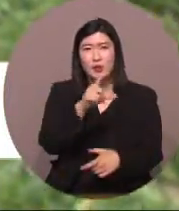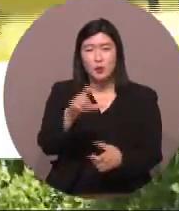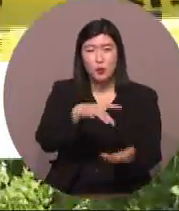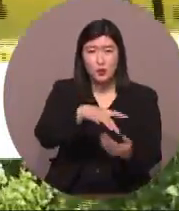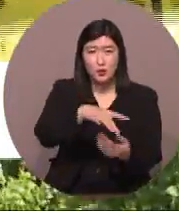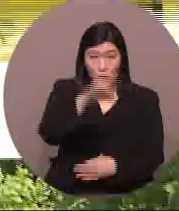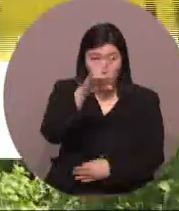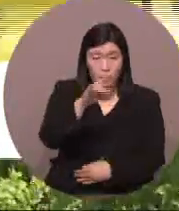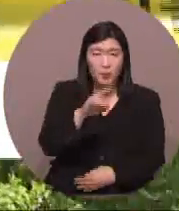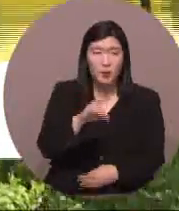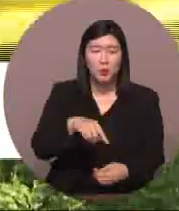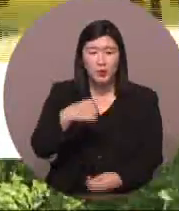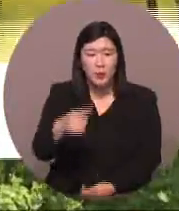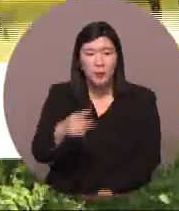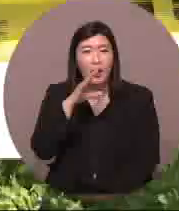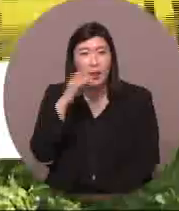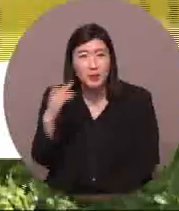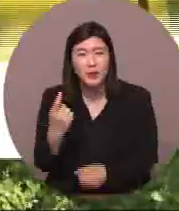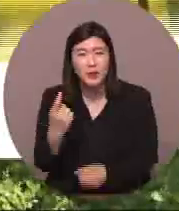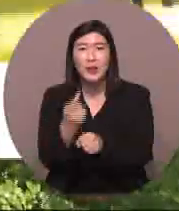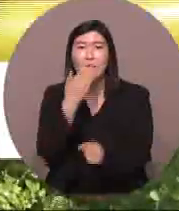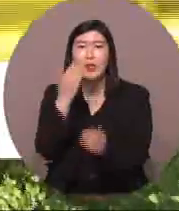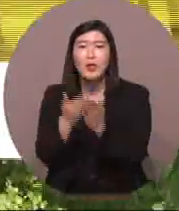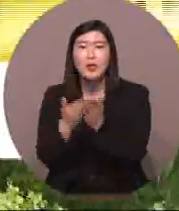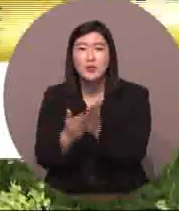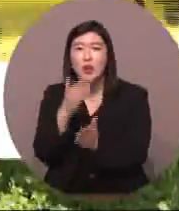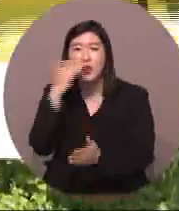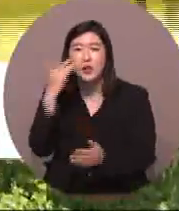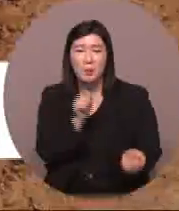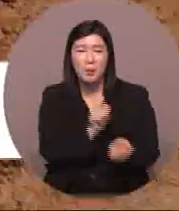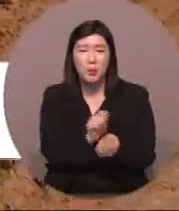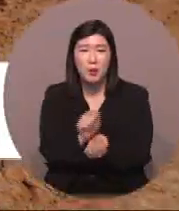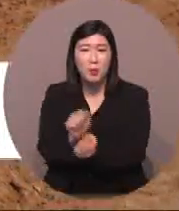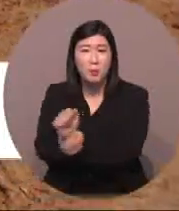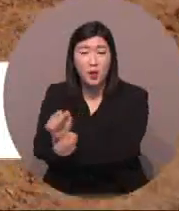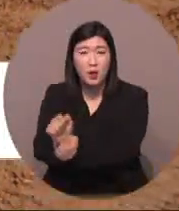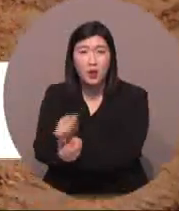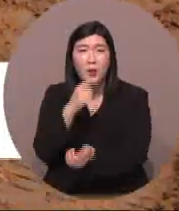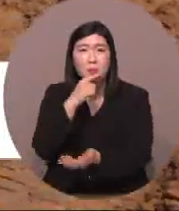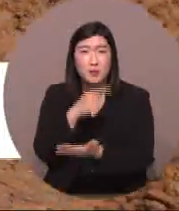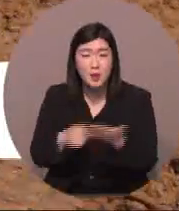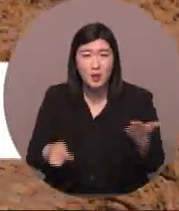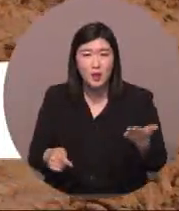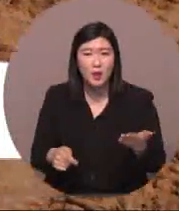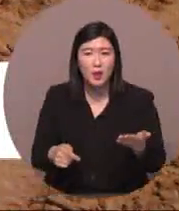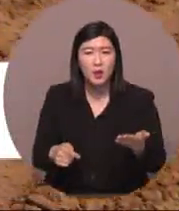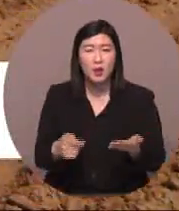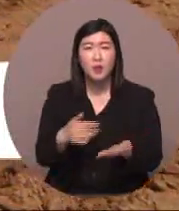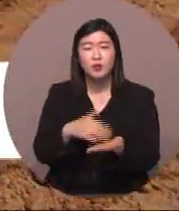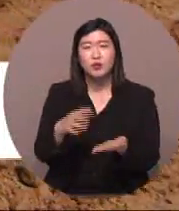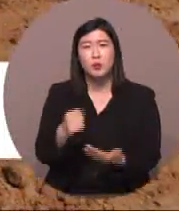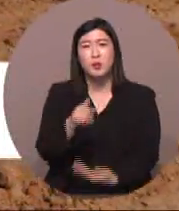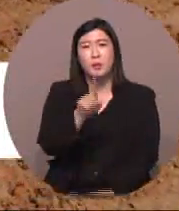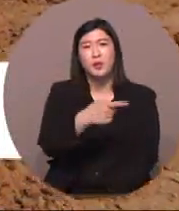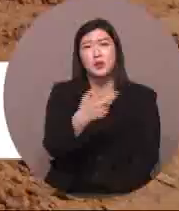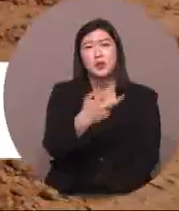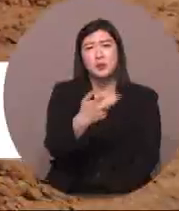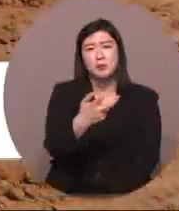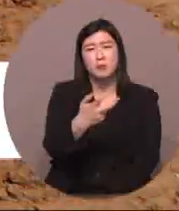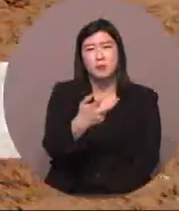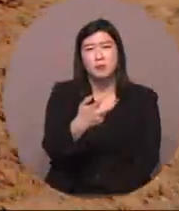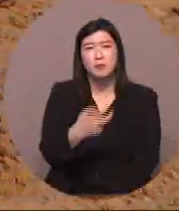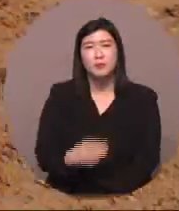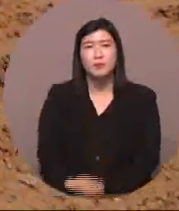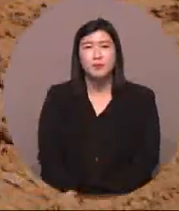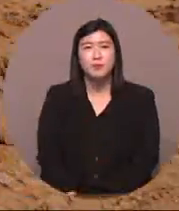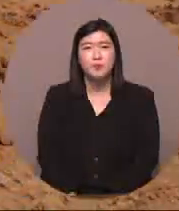아산을 거쳐 지난 해에는 당 진과 예산까지 번져 도 내에서만 100일은 개 농가 83.7 에 타르가